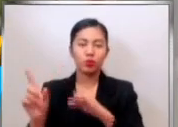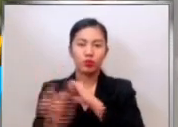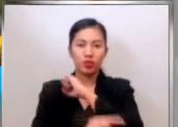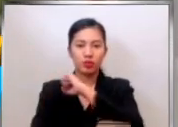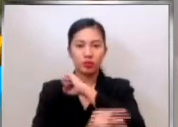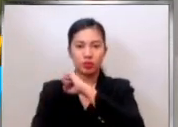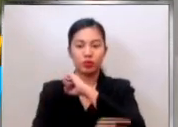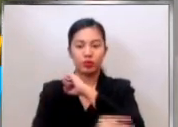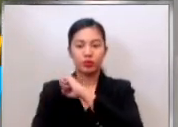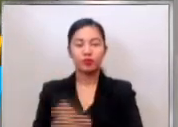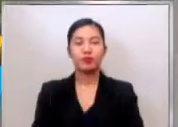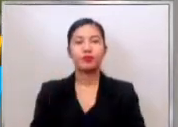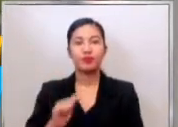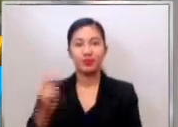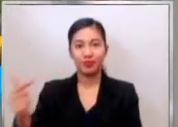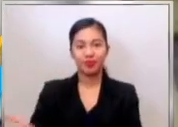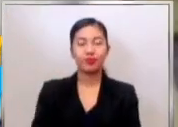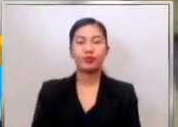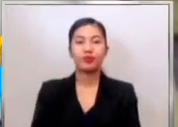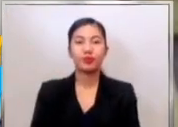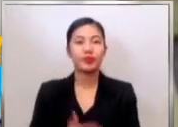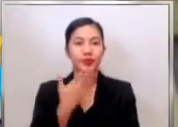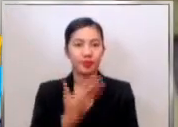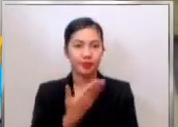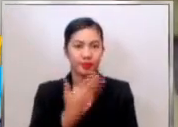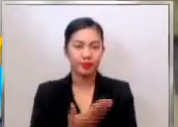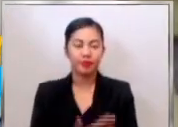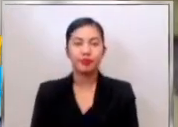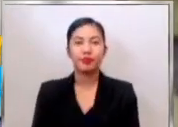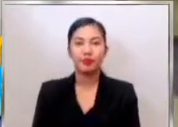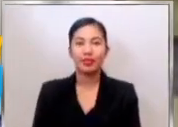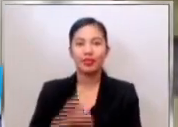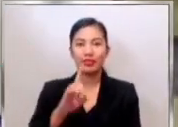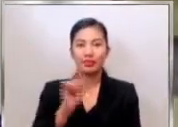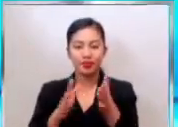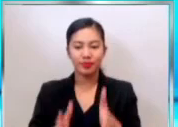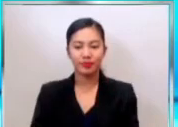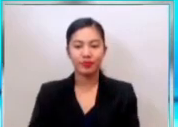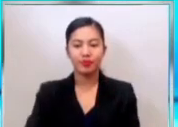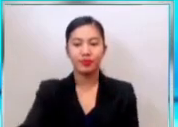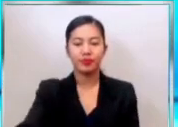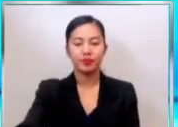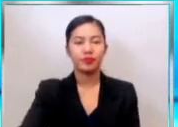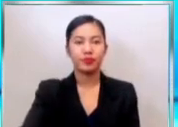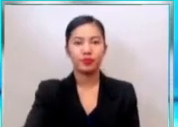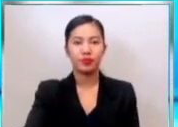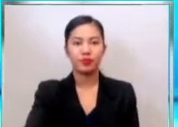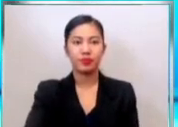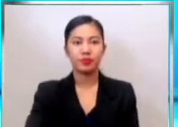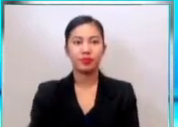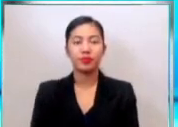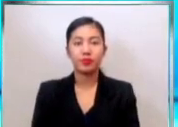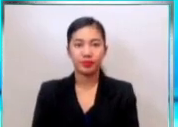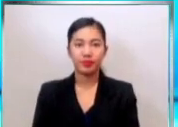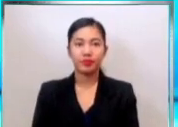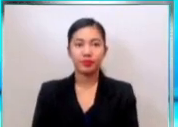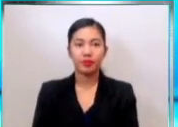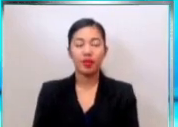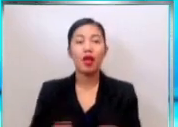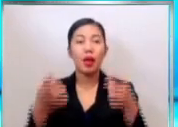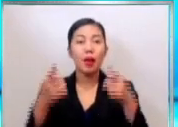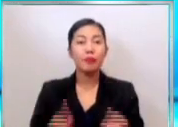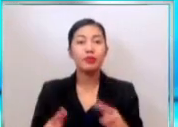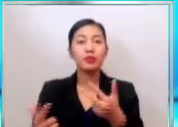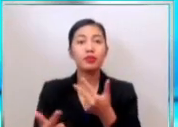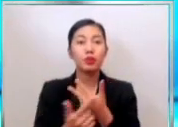Rafi. Maraming salamat, Jomer Apresto ng Super Radio DZBB. Krimen sa Laguna, pinagnakawan na pinatay